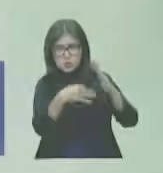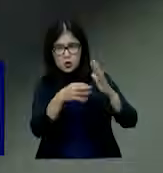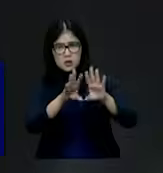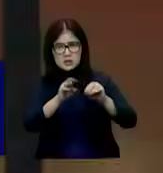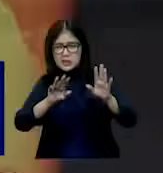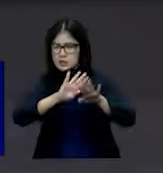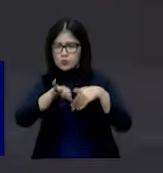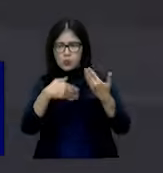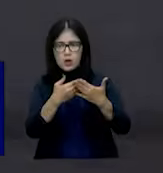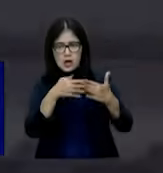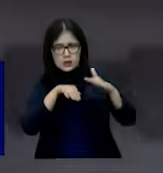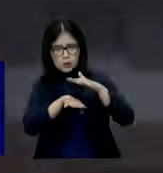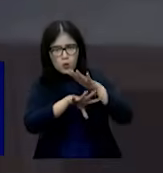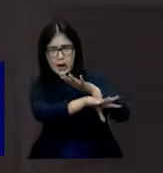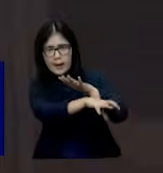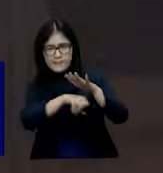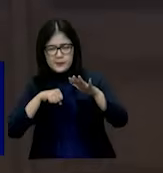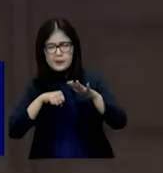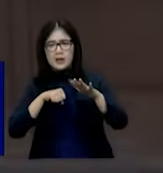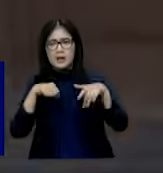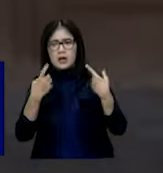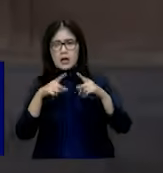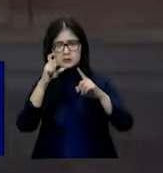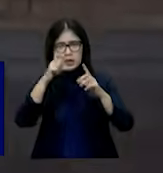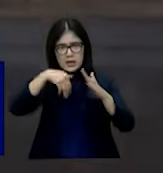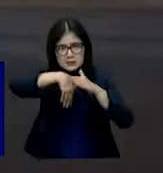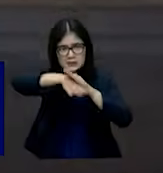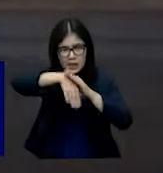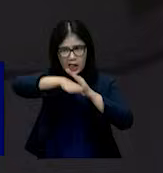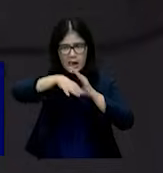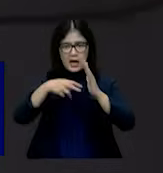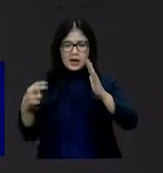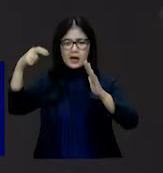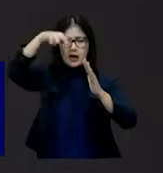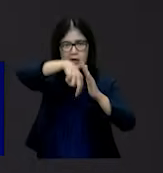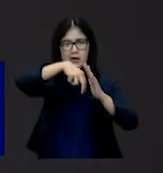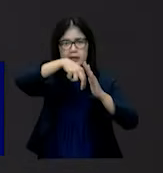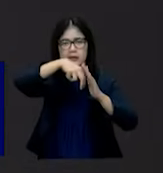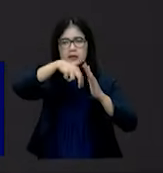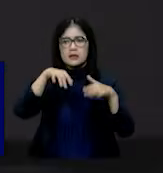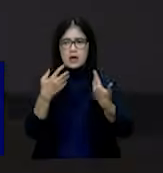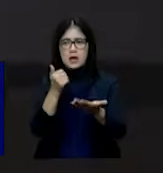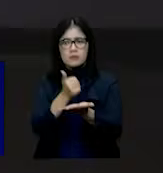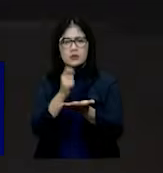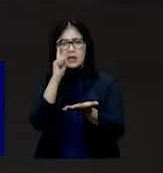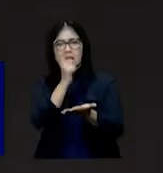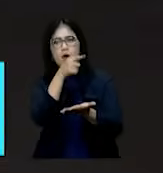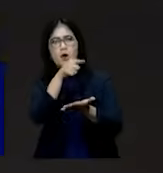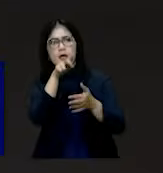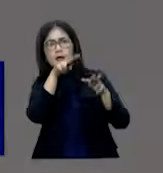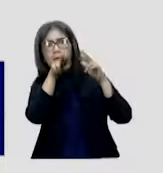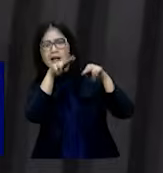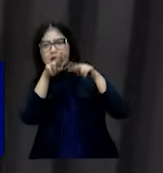beraksi seorang diri masuk ke rumah dengan membobol jendela. Diduga pelaku telah memantau rumah sebelum beraksi.